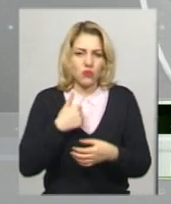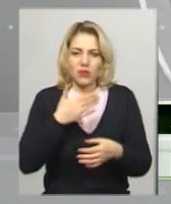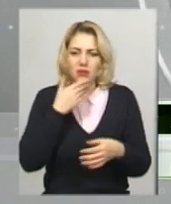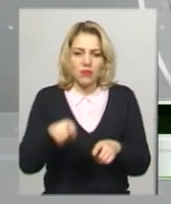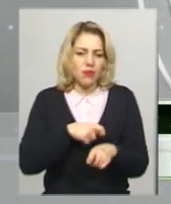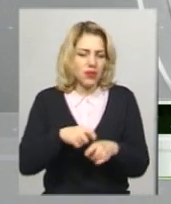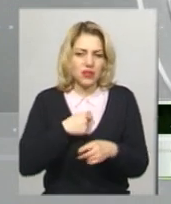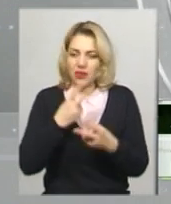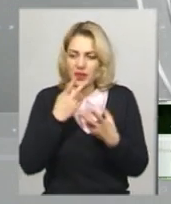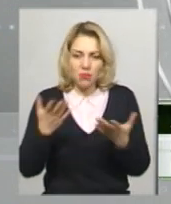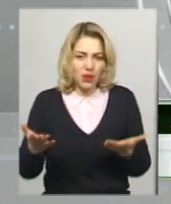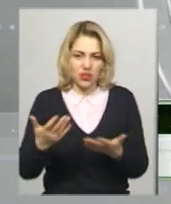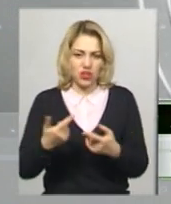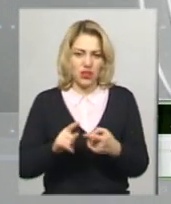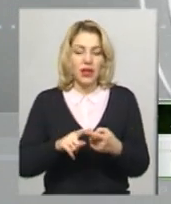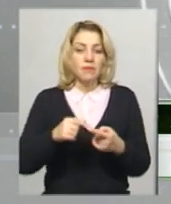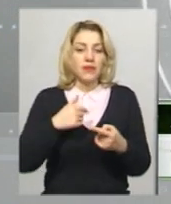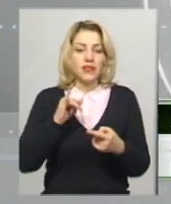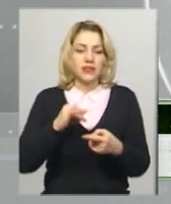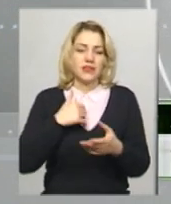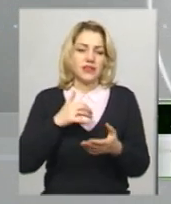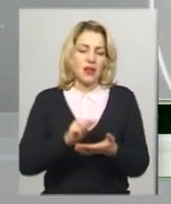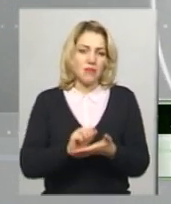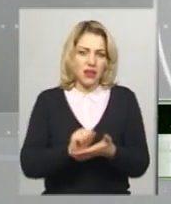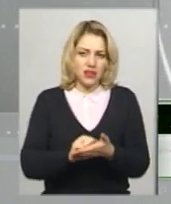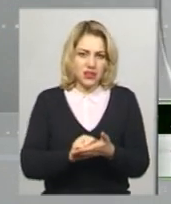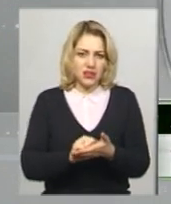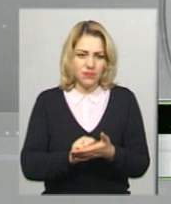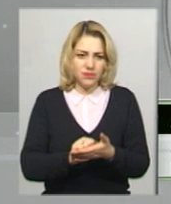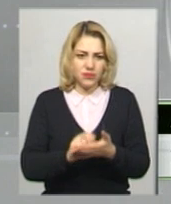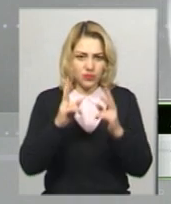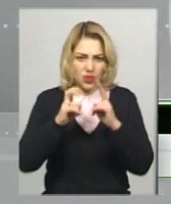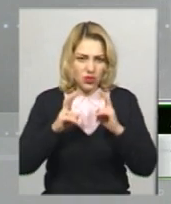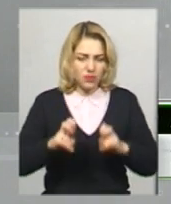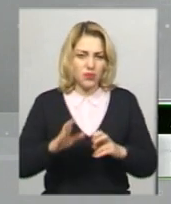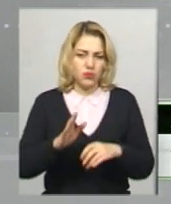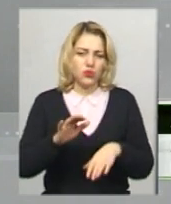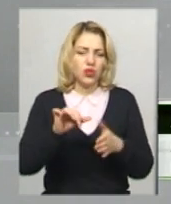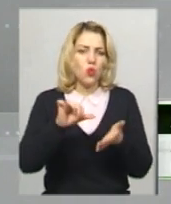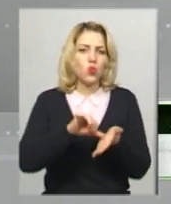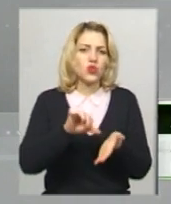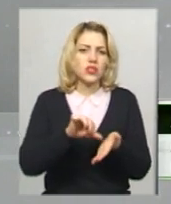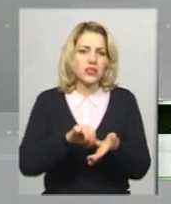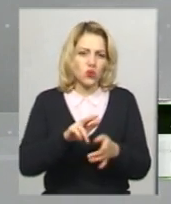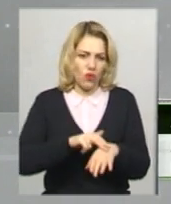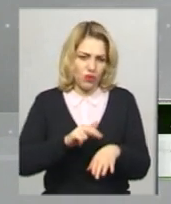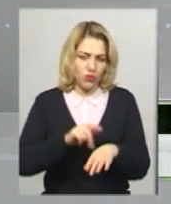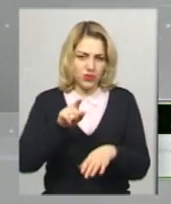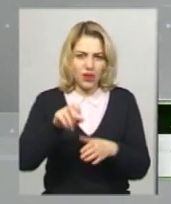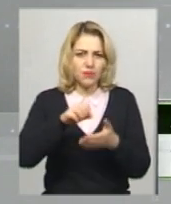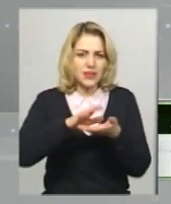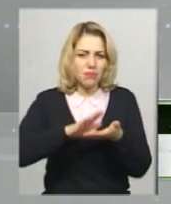знаю, їх не бачила. Це сектор превенції займається, і займався цим, там відповідний і участковий, чи хто там списував ті матеріали.